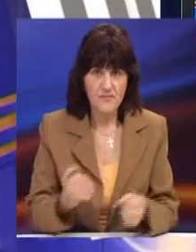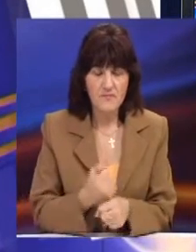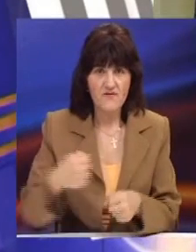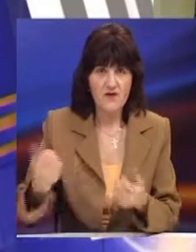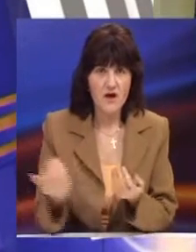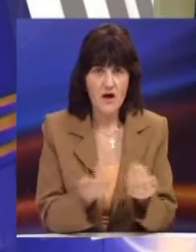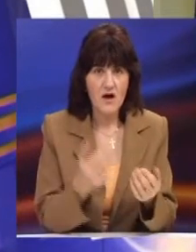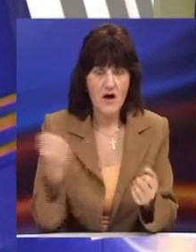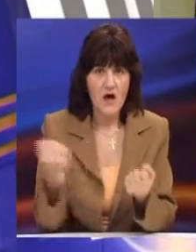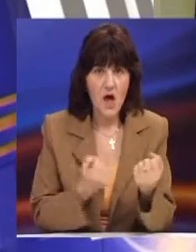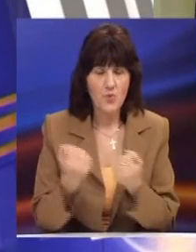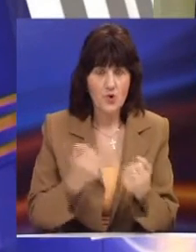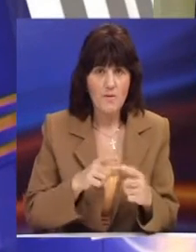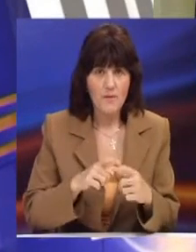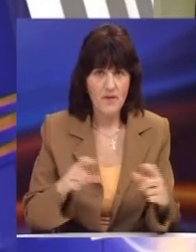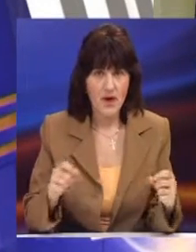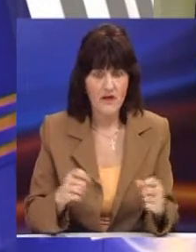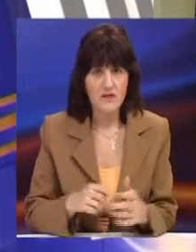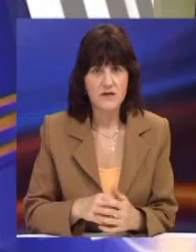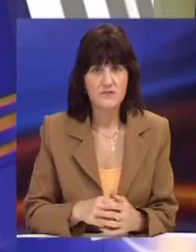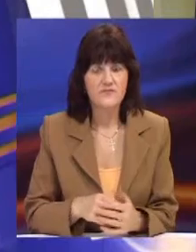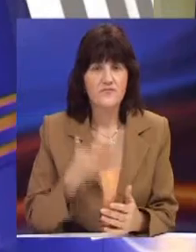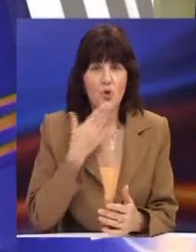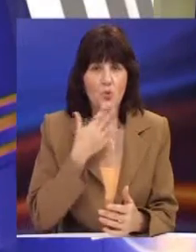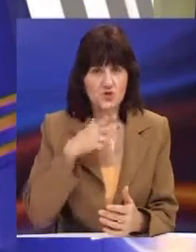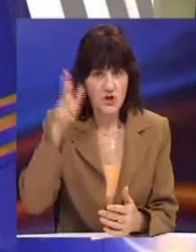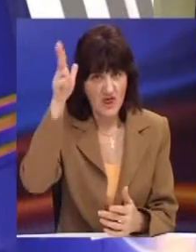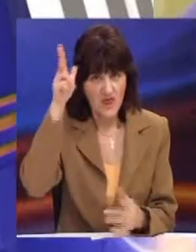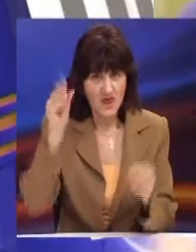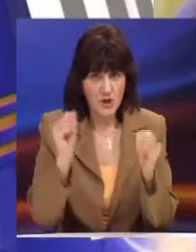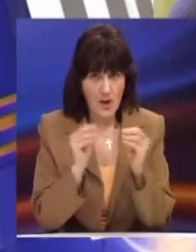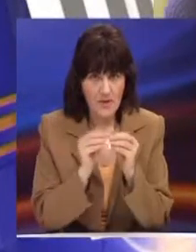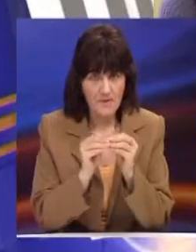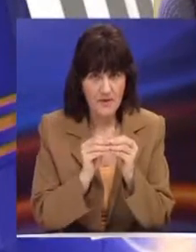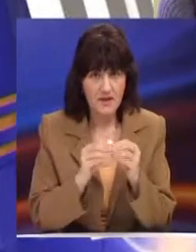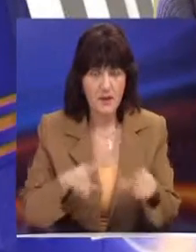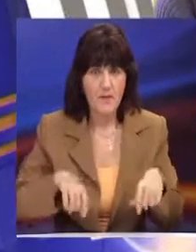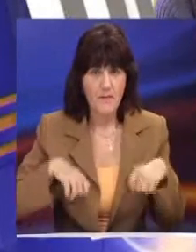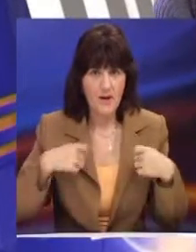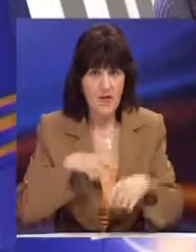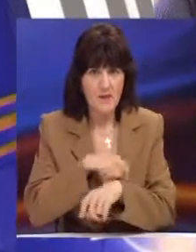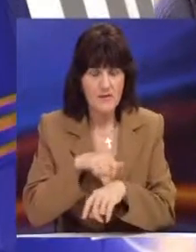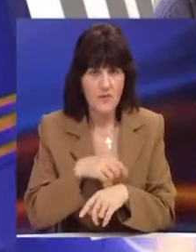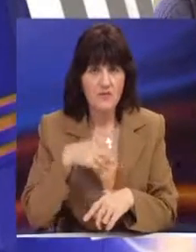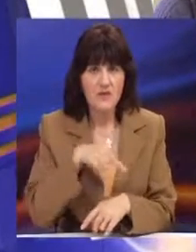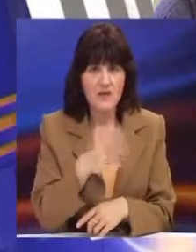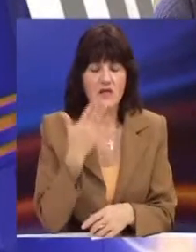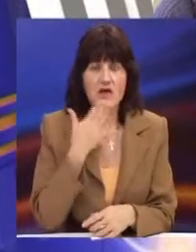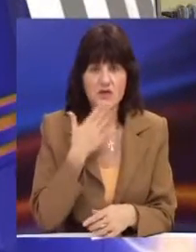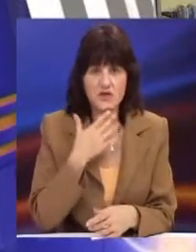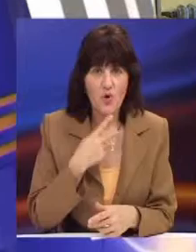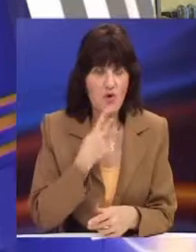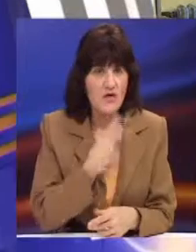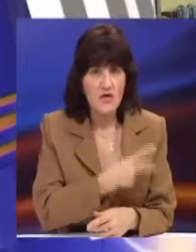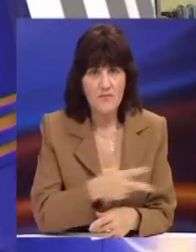automobila. Učenici 3. B razreda osnovne škole Sveti Sava tokom prepodneva posjetili su Hemijsko-tehnološku školu